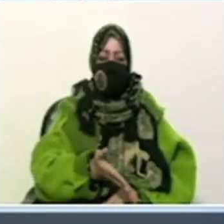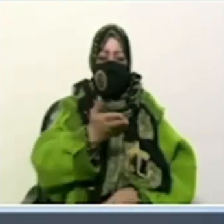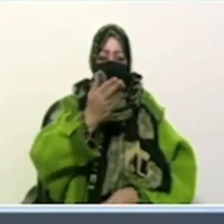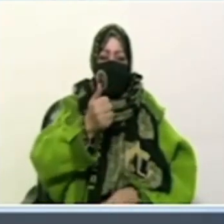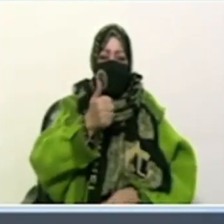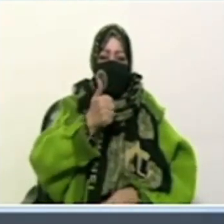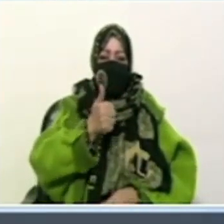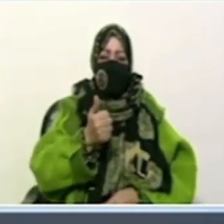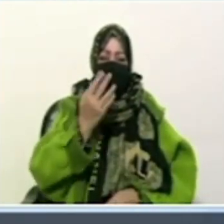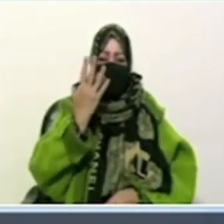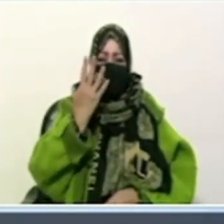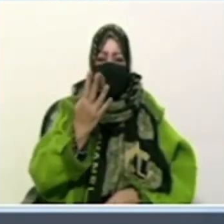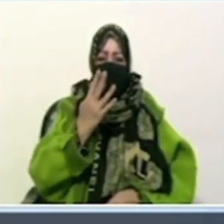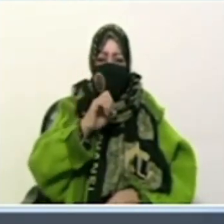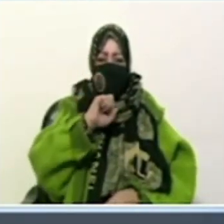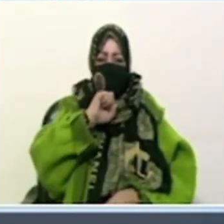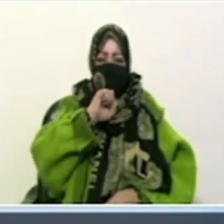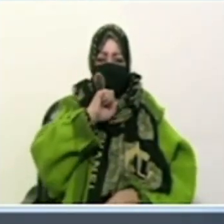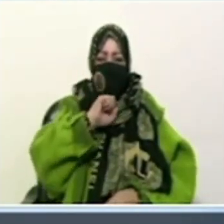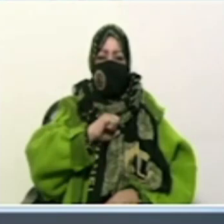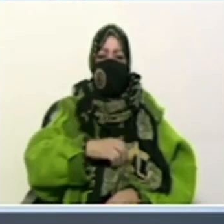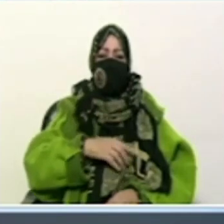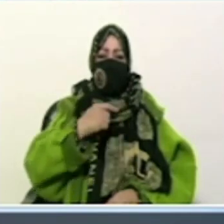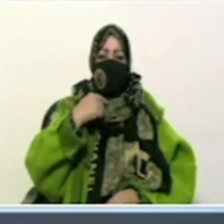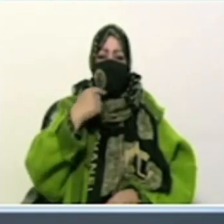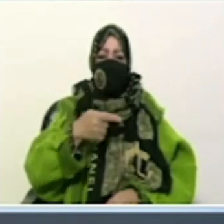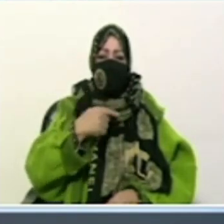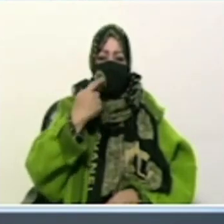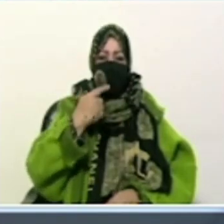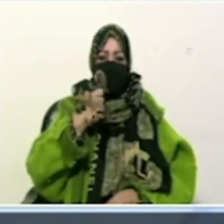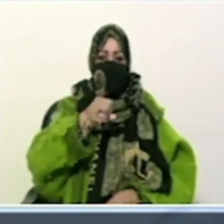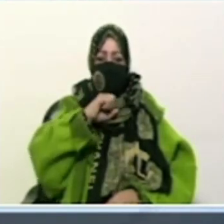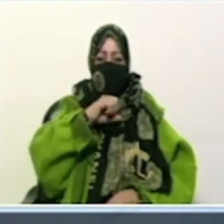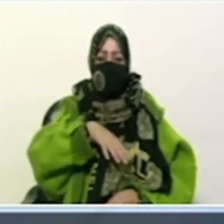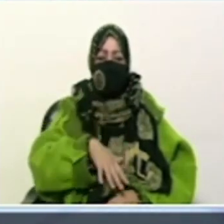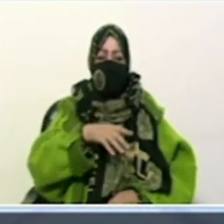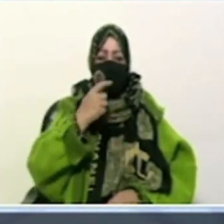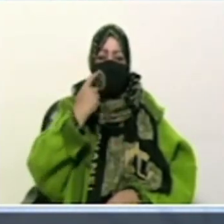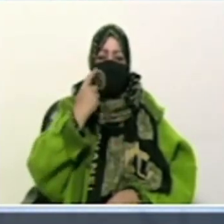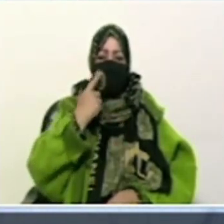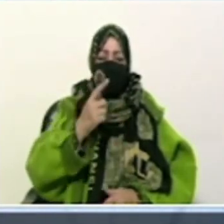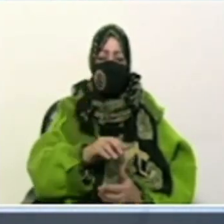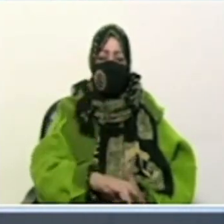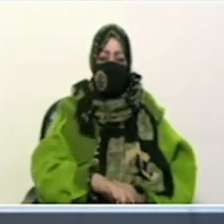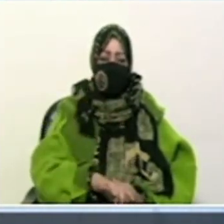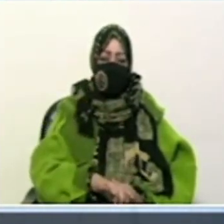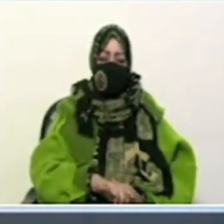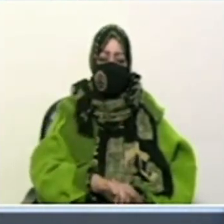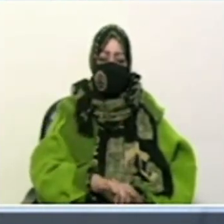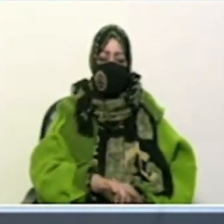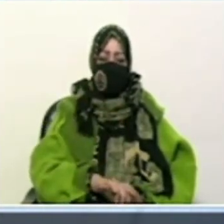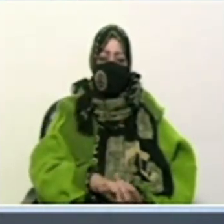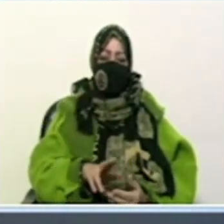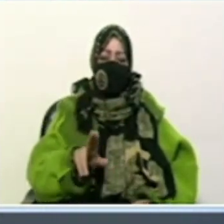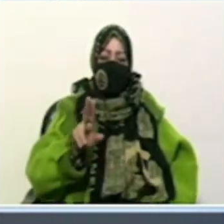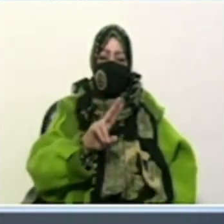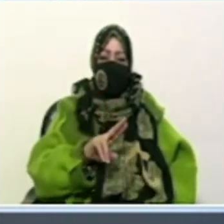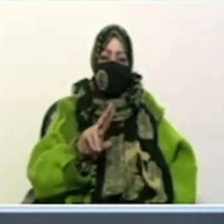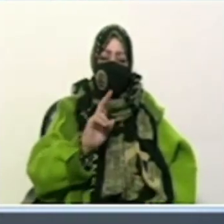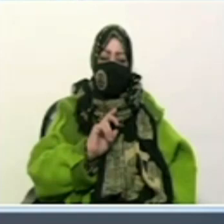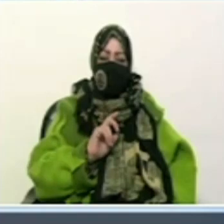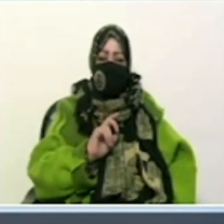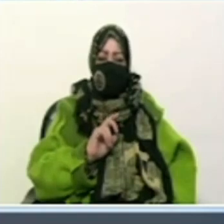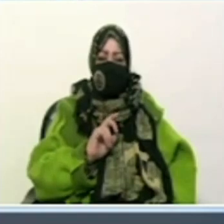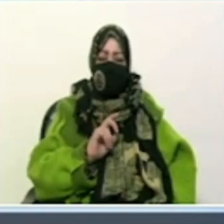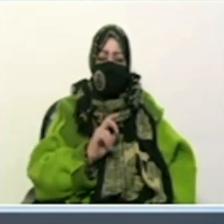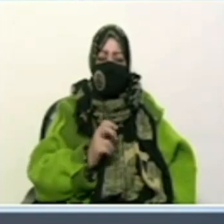سألت أيضا عن مسألة قيام الليل وصلاة الليل، أي وقت لها أفضل، هل تقوم؟